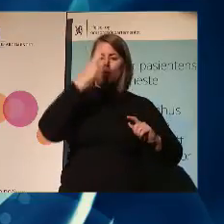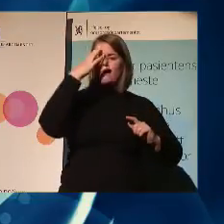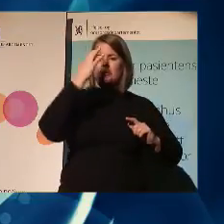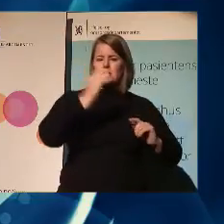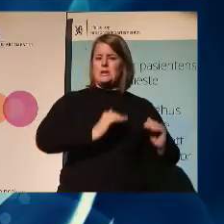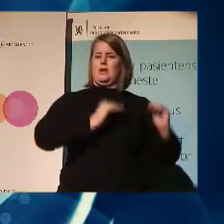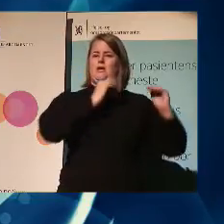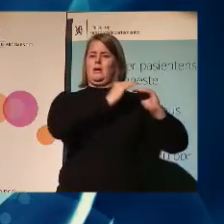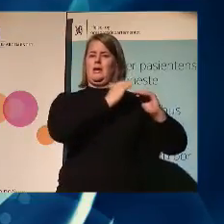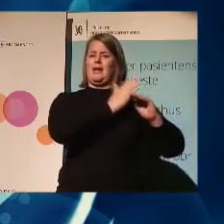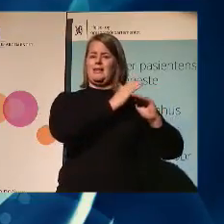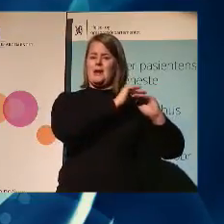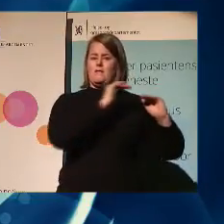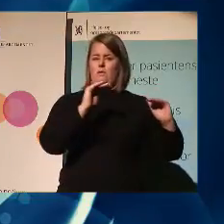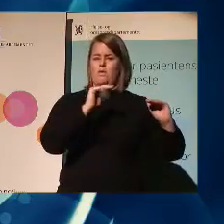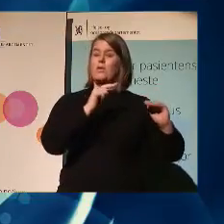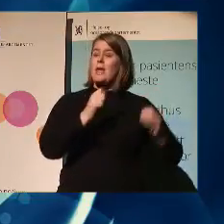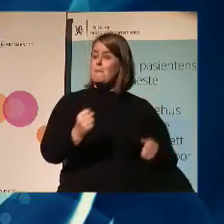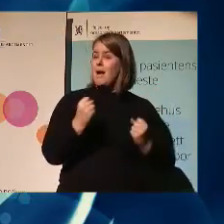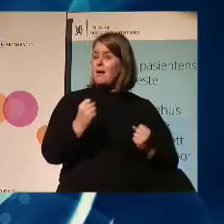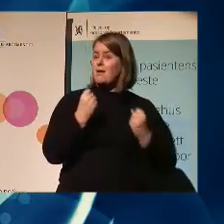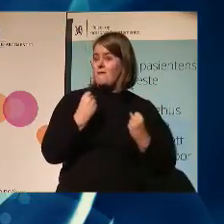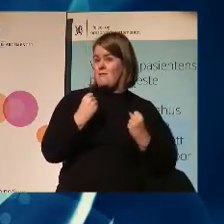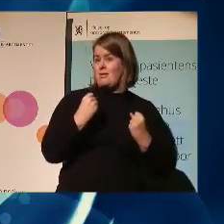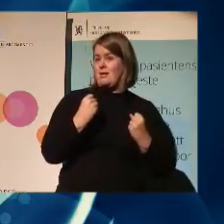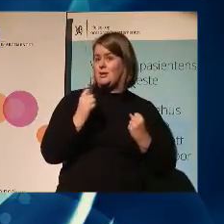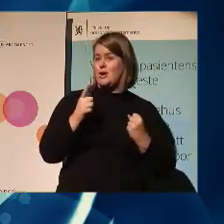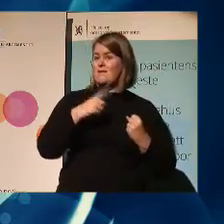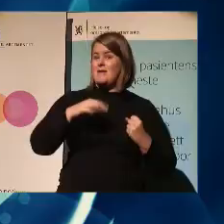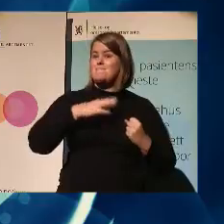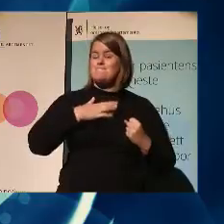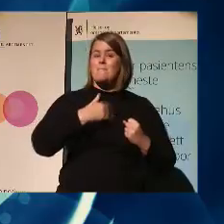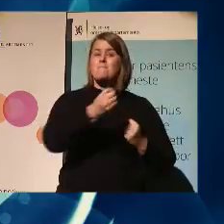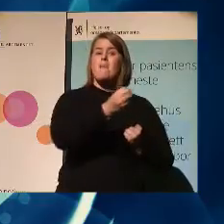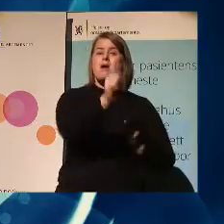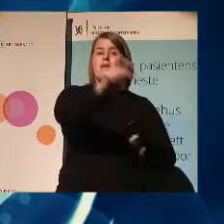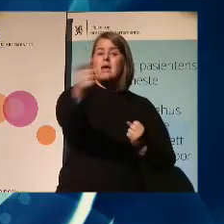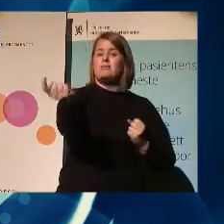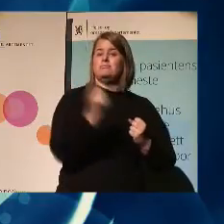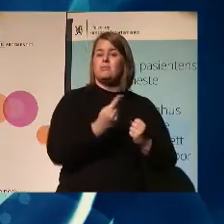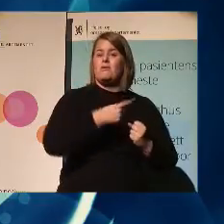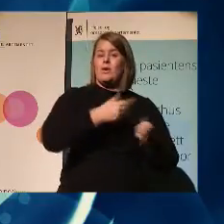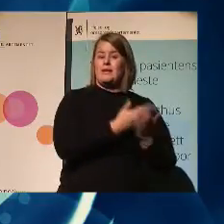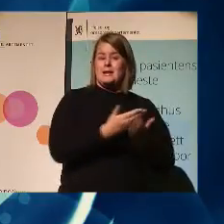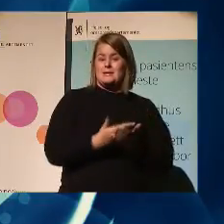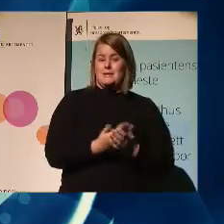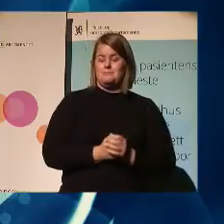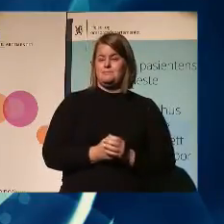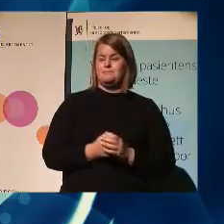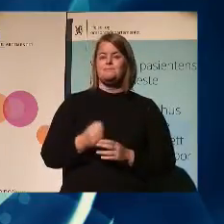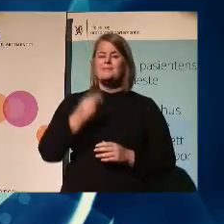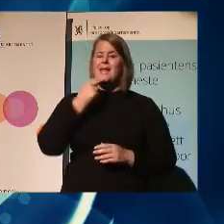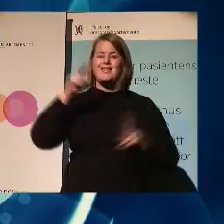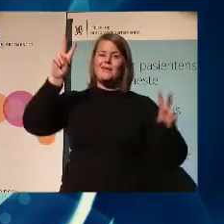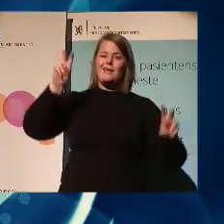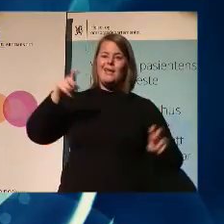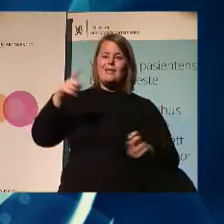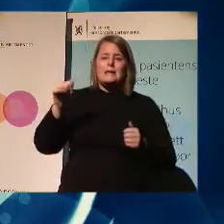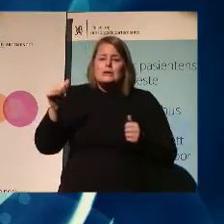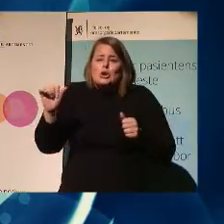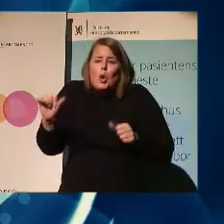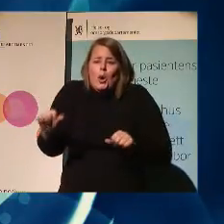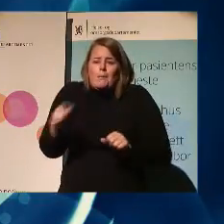også bærekraftig, fordi vi skal ha mange til tjenesten. De skrøpelige gamle snakker jo mange om.